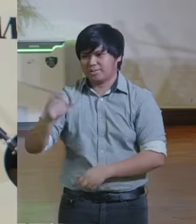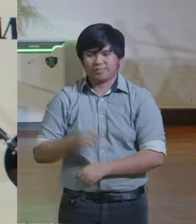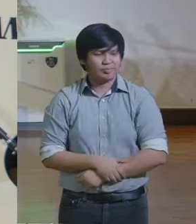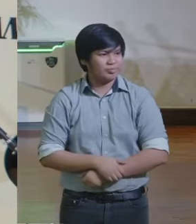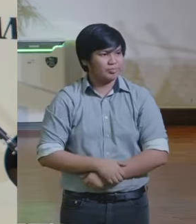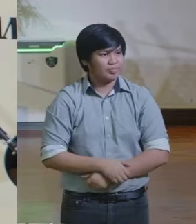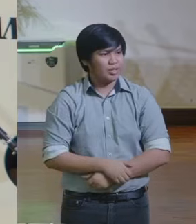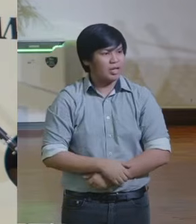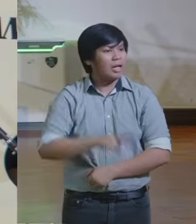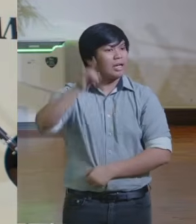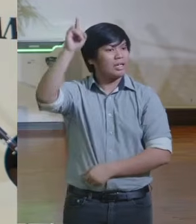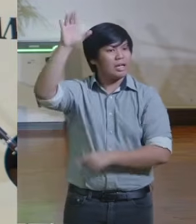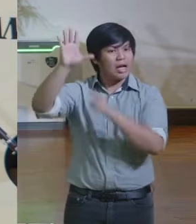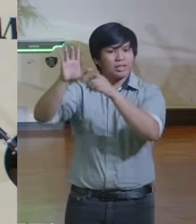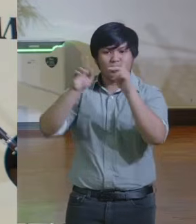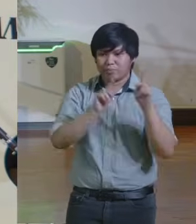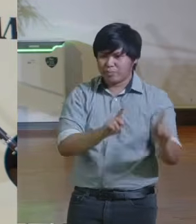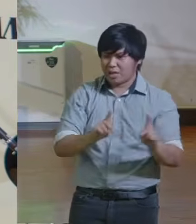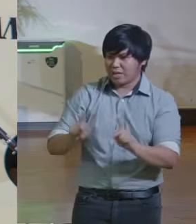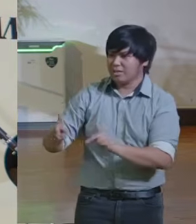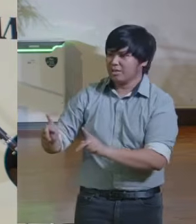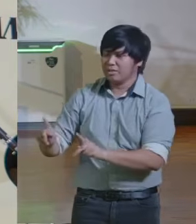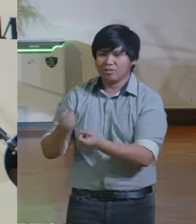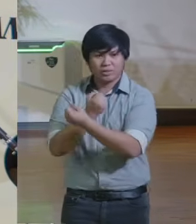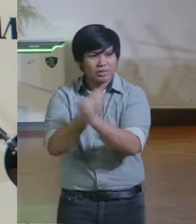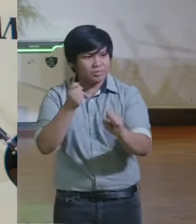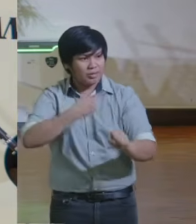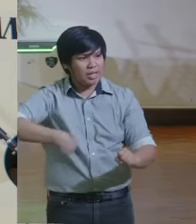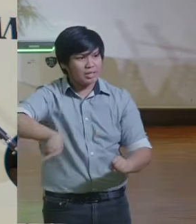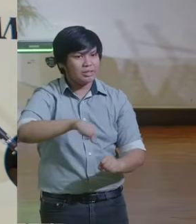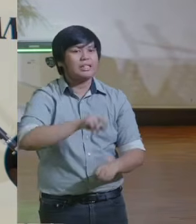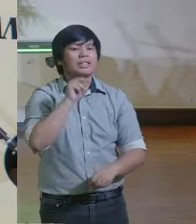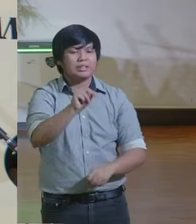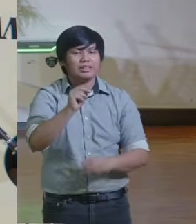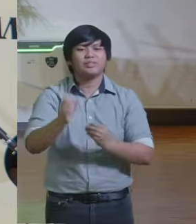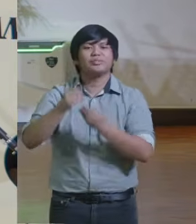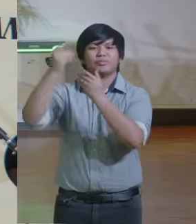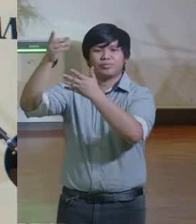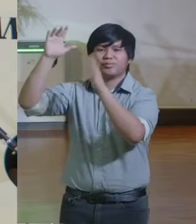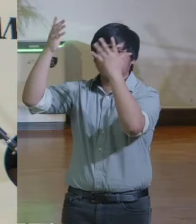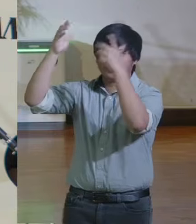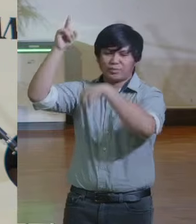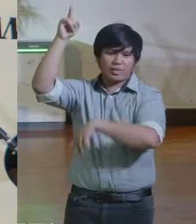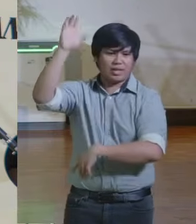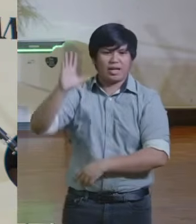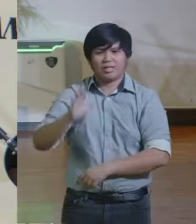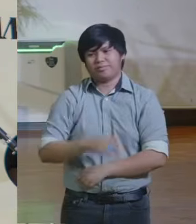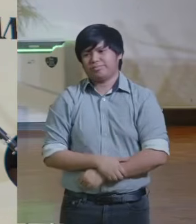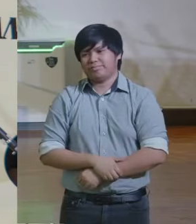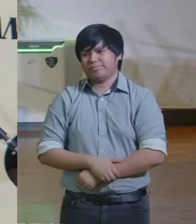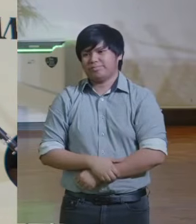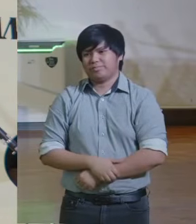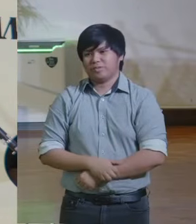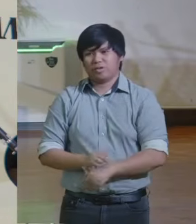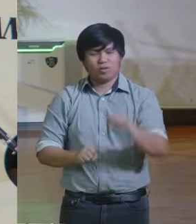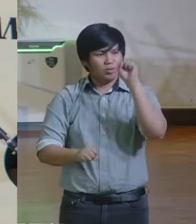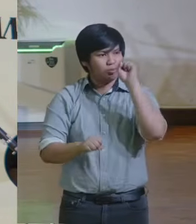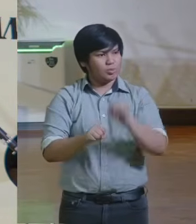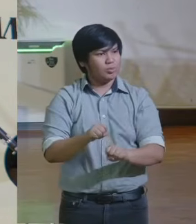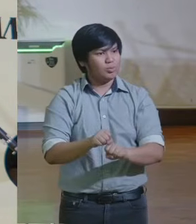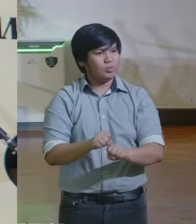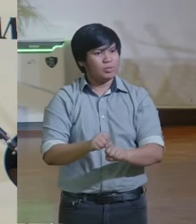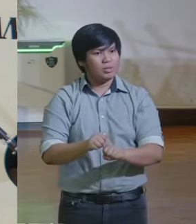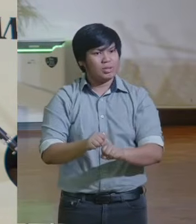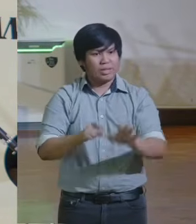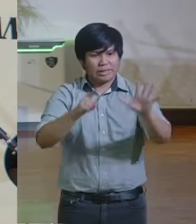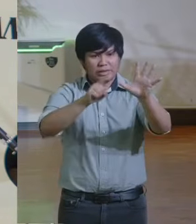Dahil plano ng Diyos ito, dapat glory ni God. Kaya yung huli natin pinag-aralan, di ba?